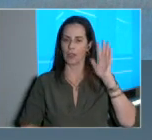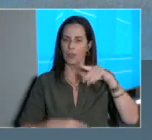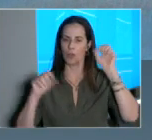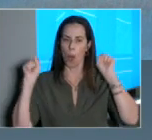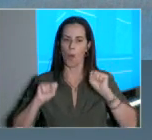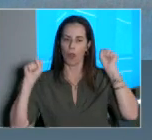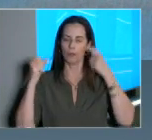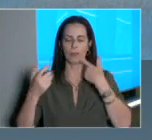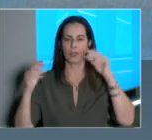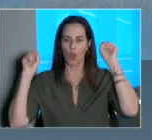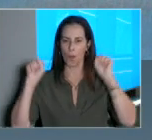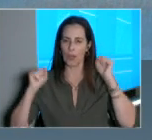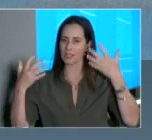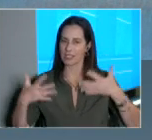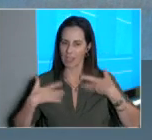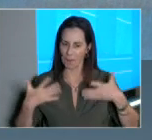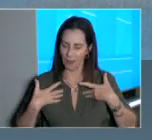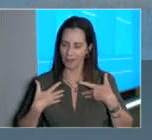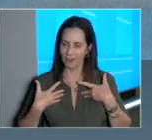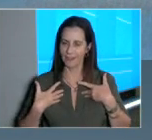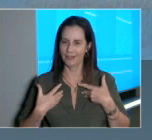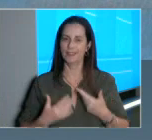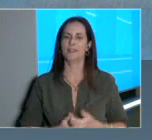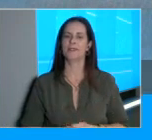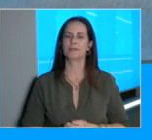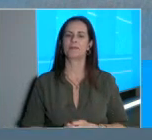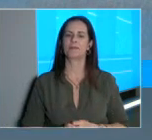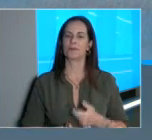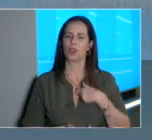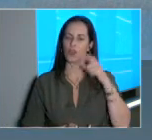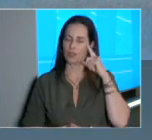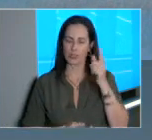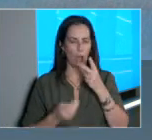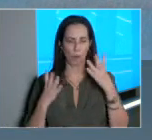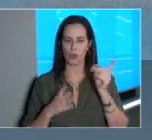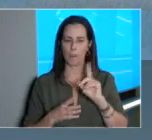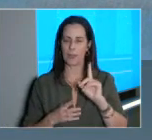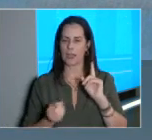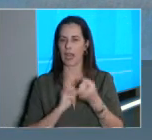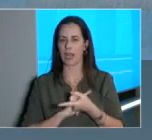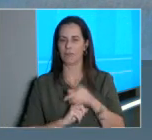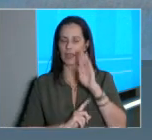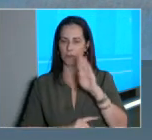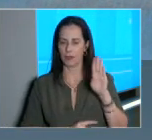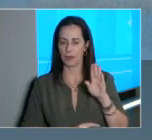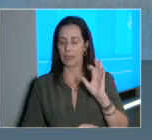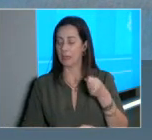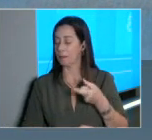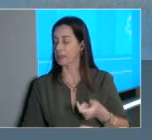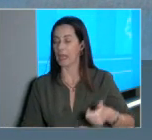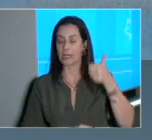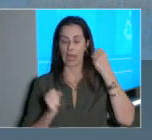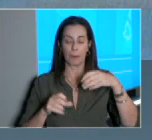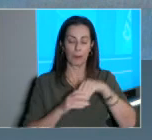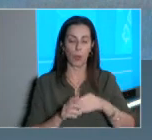יום הולדת, נאחל לו יום הולדת שמח ברטרואקטיבי. אני חושב שזה לא משנה מי שיחליף את נתניהו, אם זה גלעד